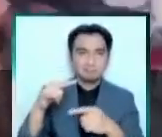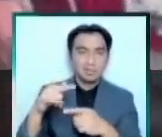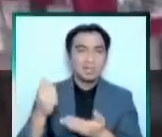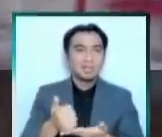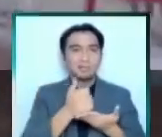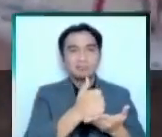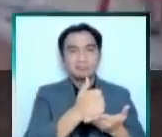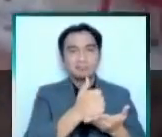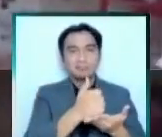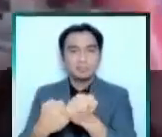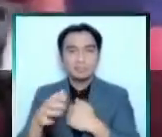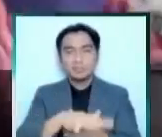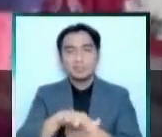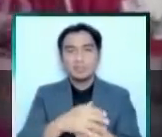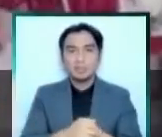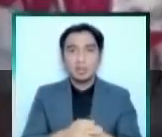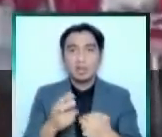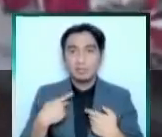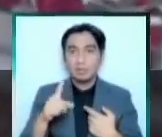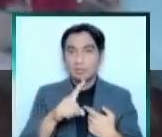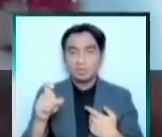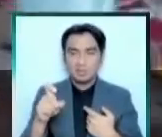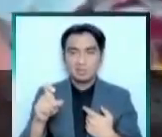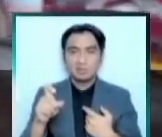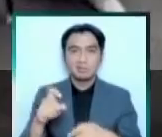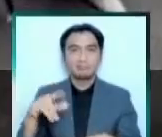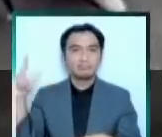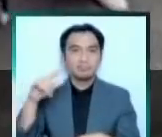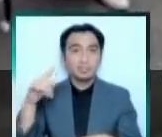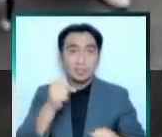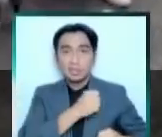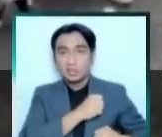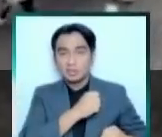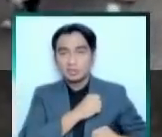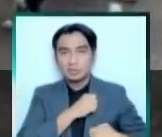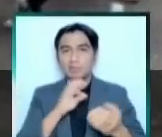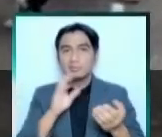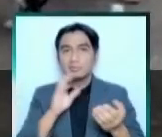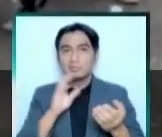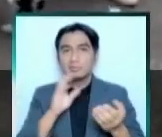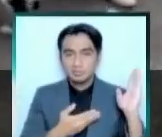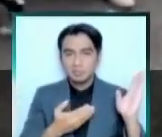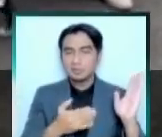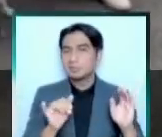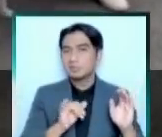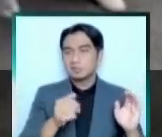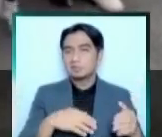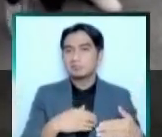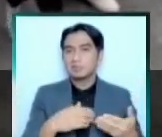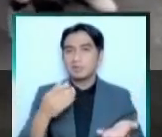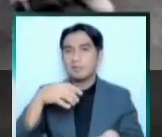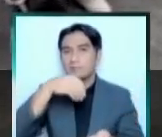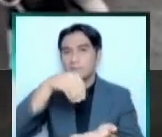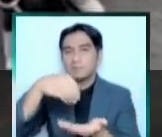ng mga mahigit 100 pasahero ang eroplano ng Air Force na naghatid rin ng relief goods. Marami pa ang gusto sanang